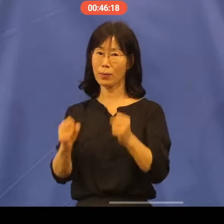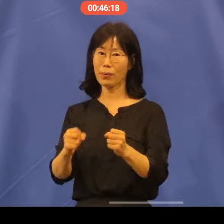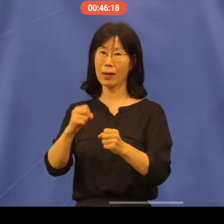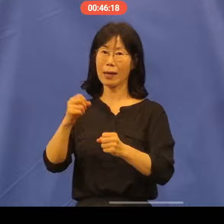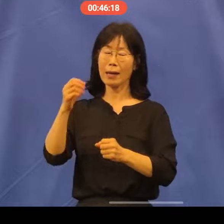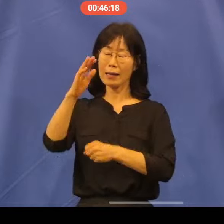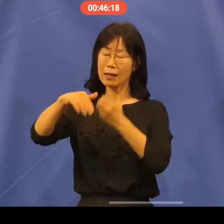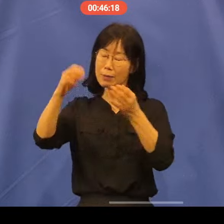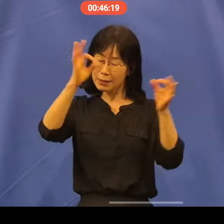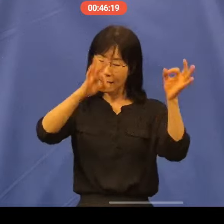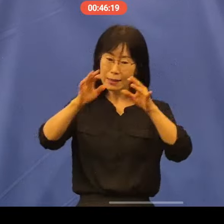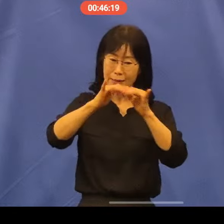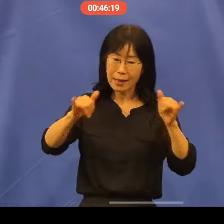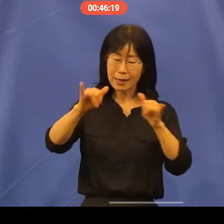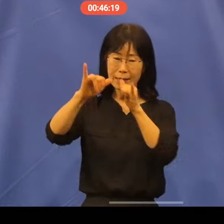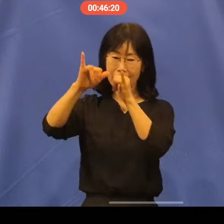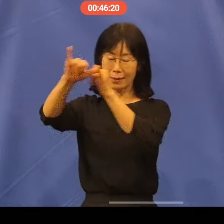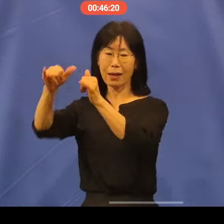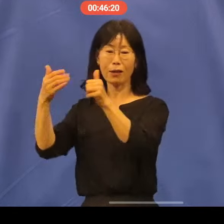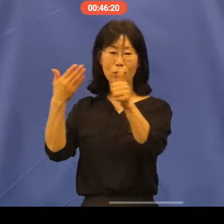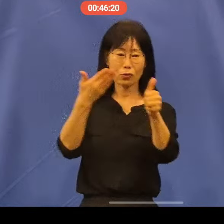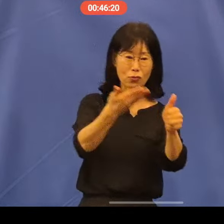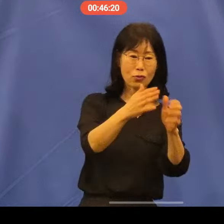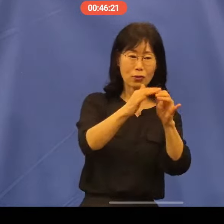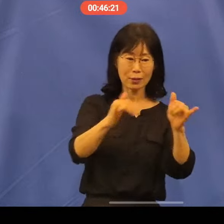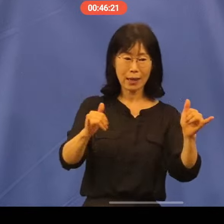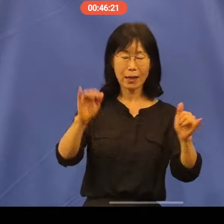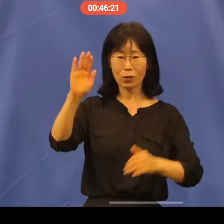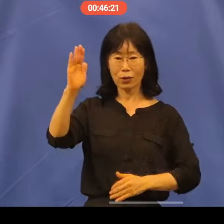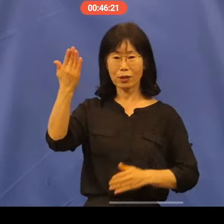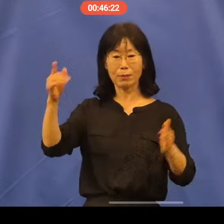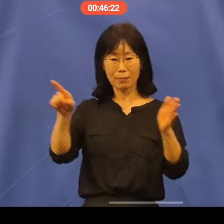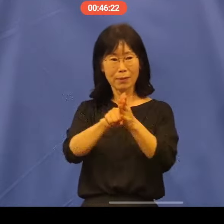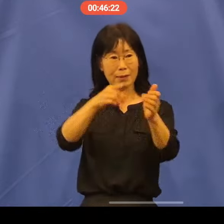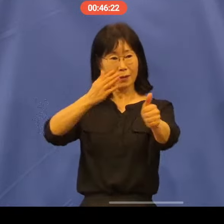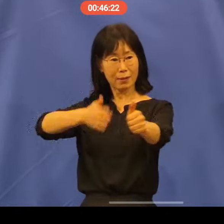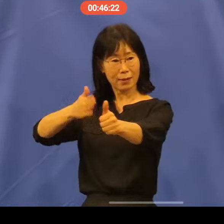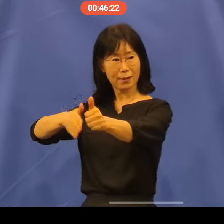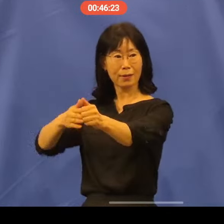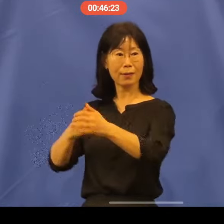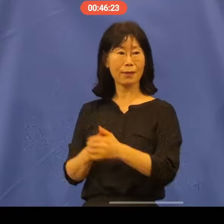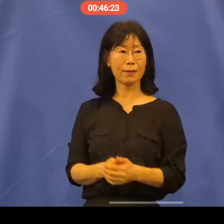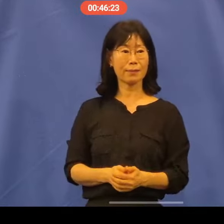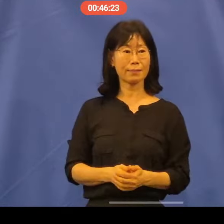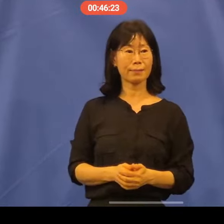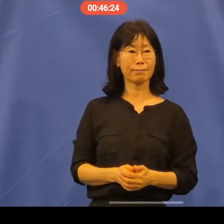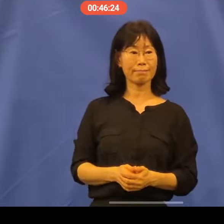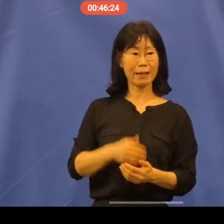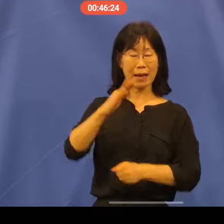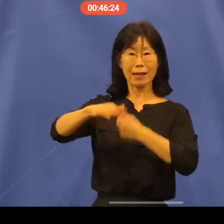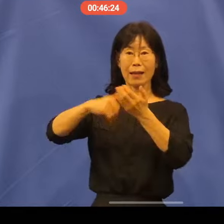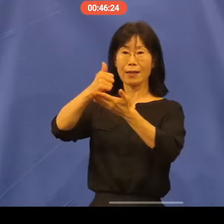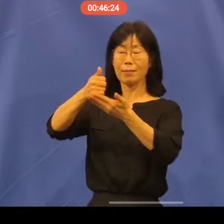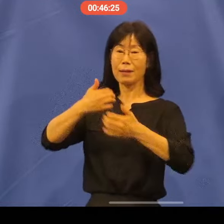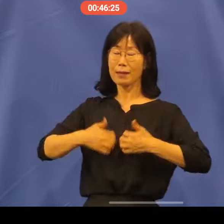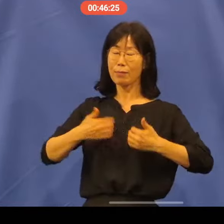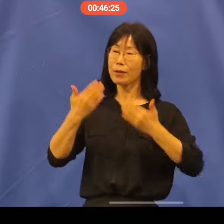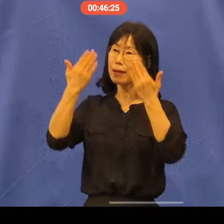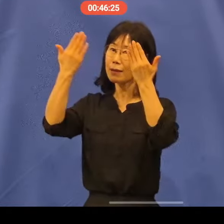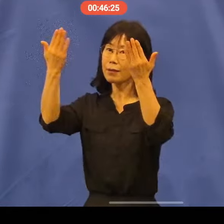자들에게 상 주시는 이심을 믿어야 할지니라. 여러분, 하나님을 기쁘시게 하려고 하면 뭐가 있어야